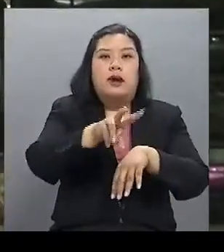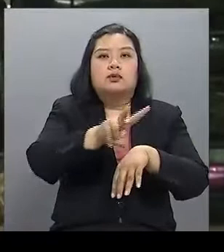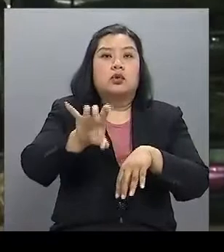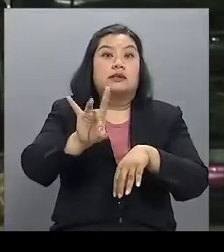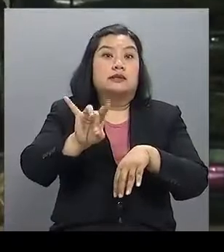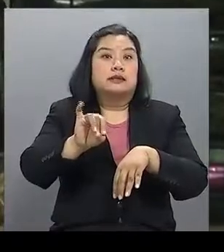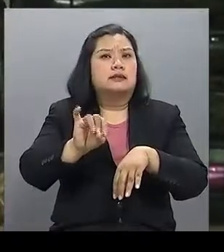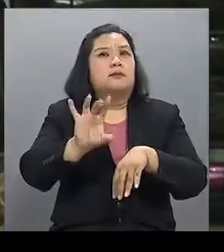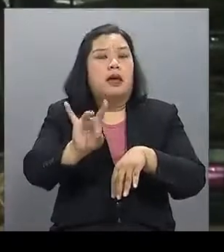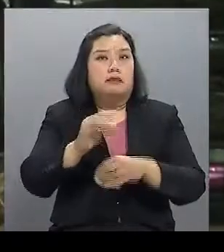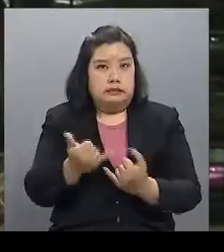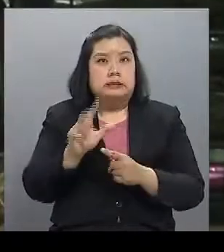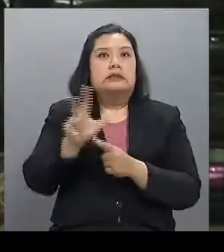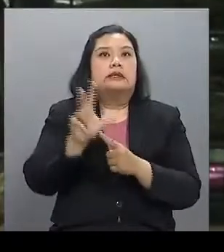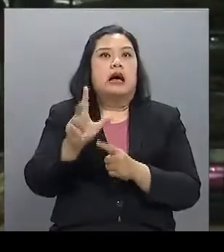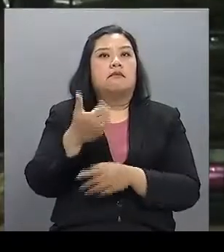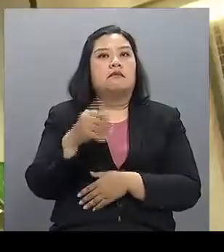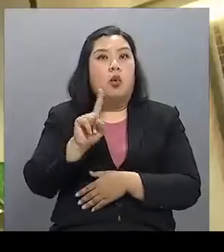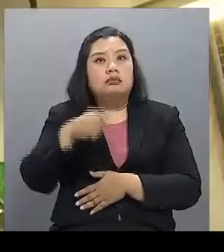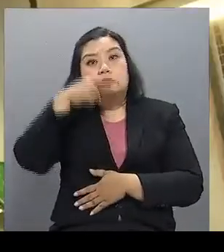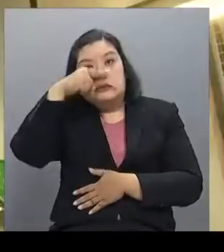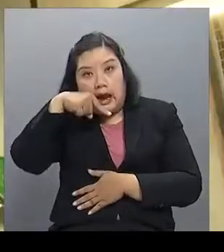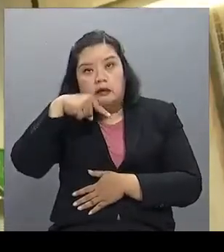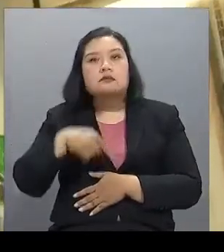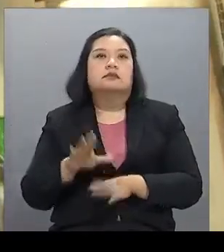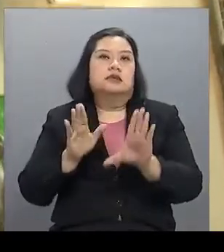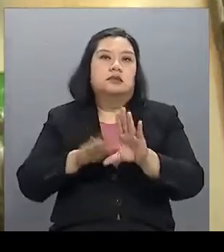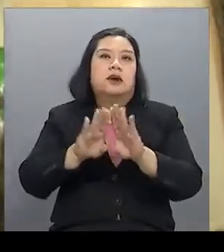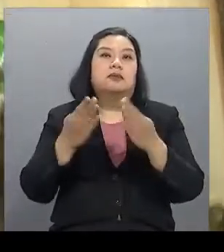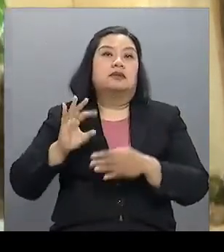ดับ3ของประเทศนะคะรองลงจากกรุงเทพมหานครแล้วก็จังหวัดสงขลาค่ะ